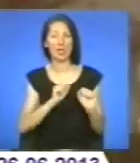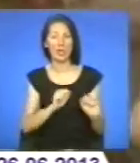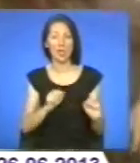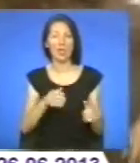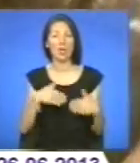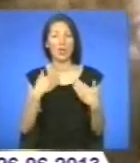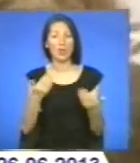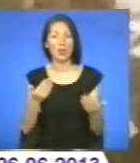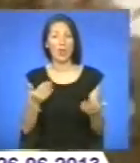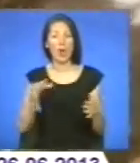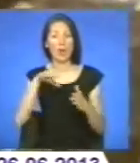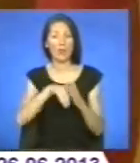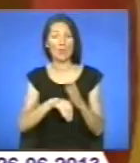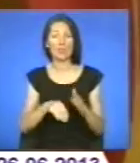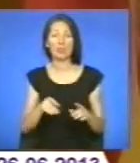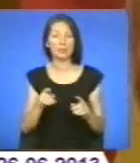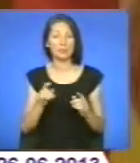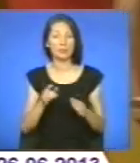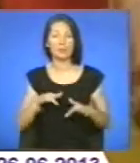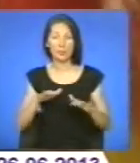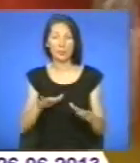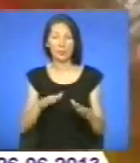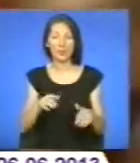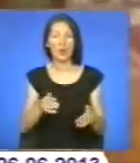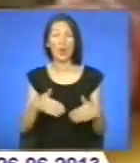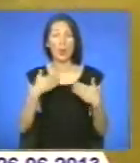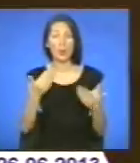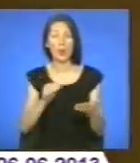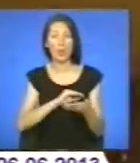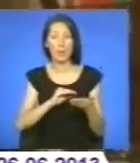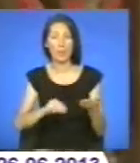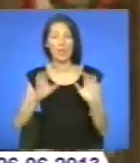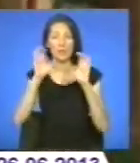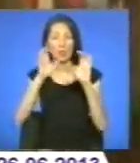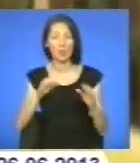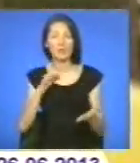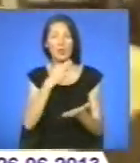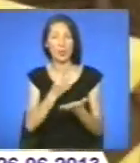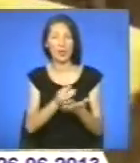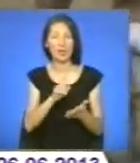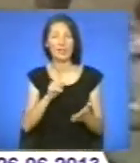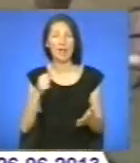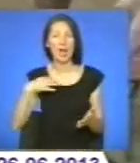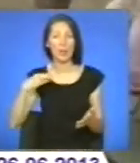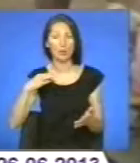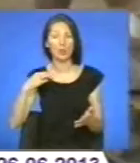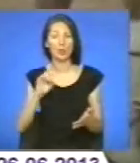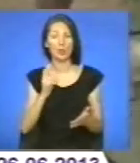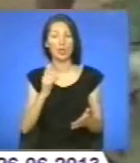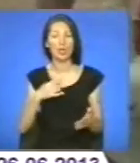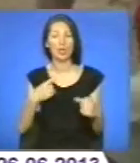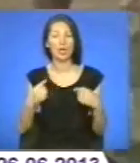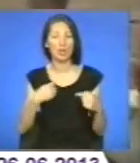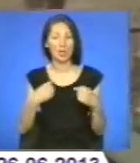ініціює запровадження радикальних заходів. Зокрема, пропонує прописати в законодавстві відповідальність за байдужість до дитячих страждань, а